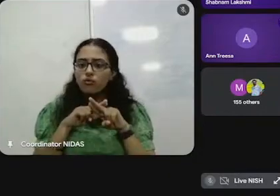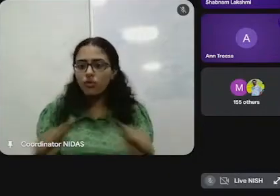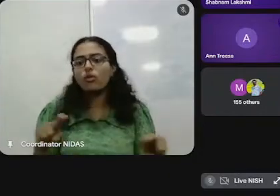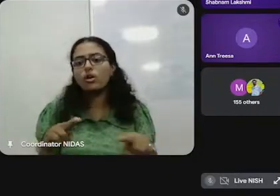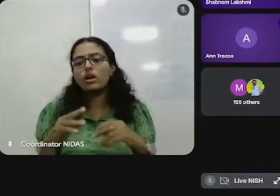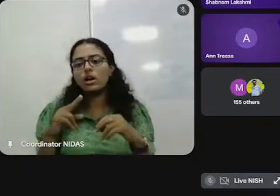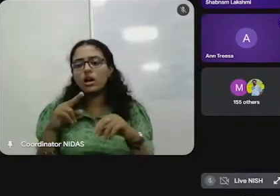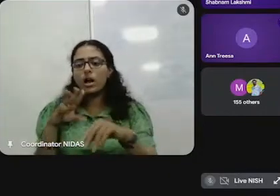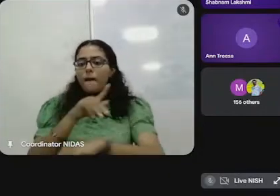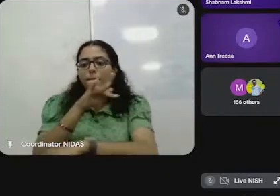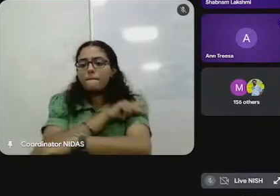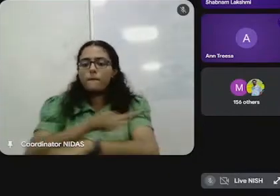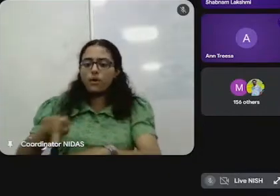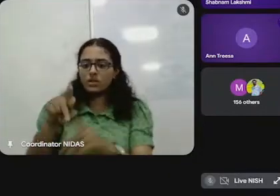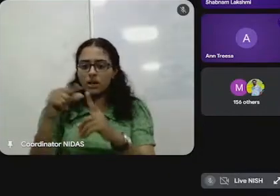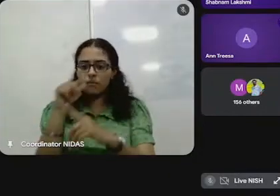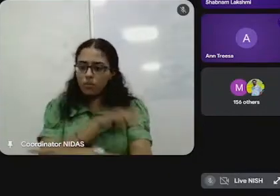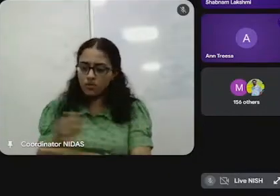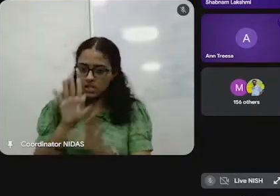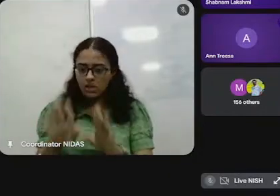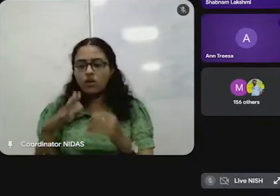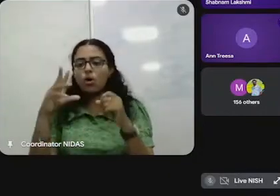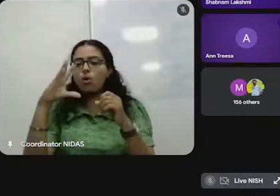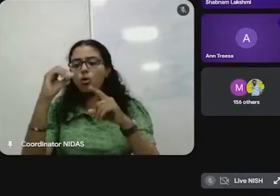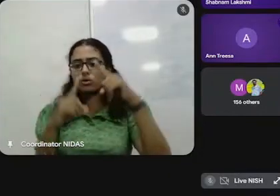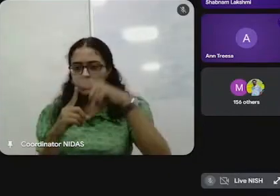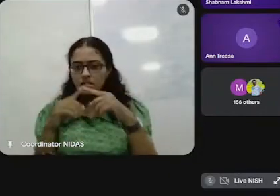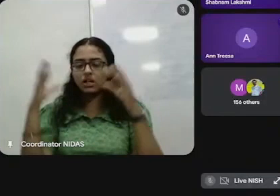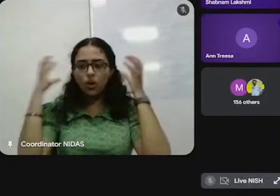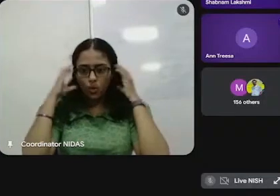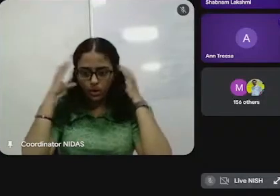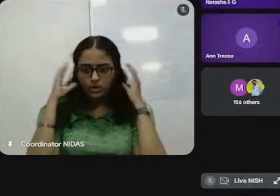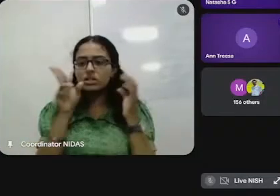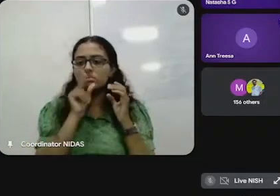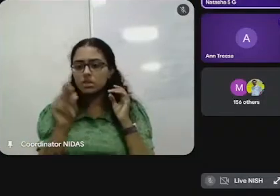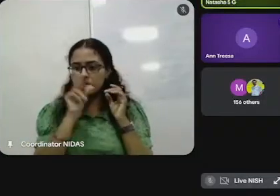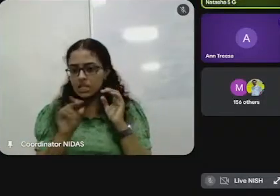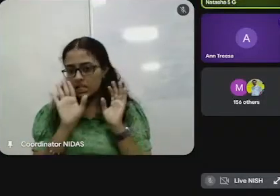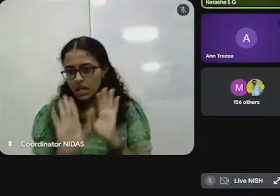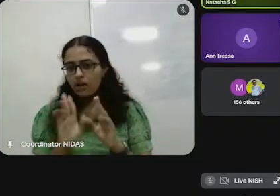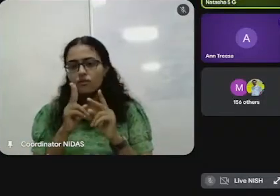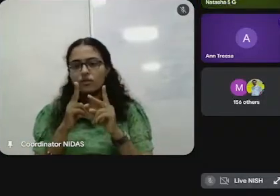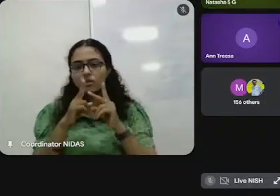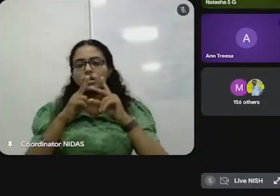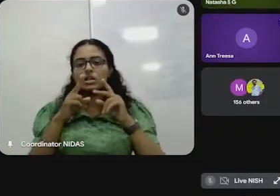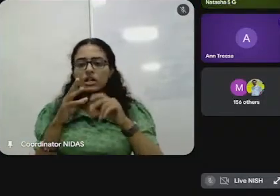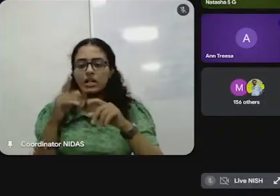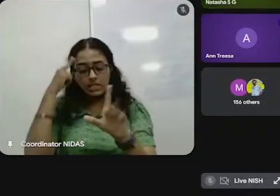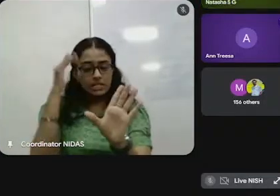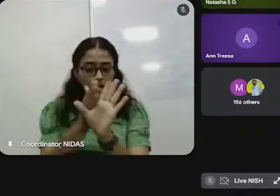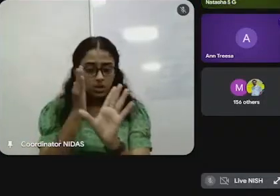റീഹാബിലിറ്റേഷൻ പ്രൊഫഷണൽസ് ഉണ്ട്. ഫിസിയോതെറാപ്പിസ്റ്റ് ഉണ്ട്, ഓക്യുപേഷണൽ തെറാപ്പിസ്റ്റ് ഉണ്ട്, സ്പീച്ച് ലാംഗ്വേജ് പെത്തോളജിസ്റ്റ് ഉണ്ട്, സൈക്കോളജിസ്റ്റ്